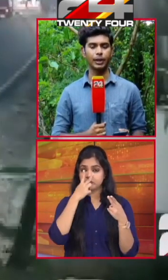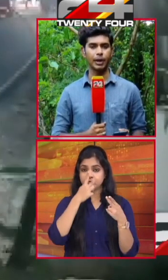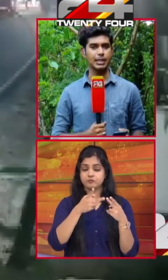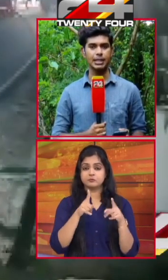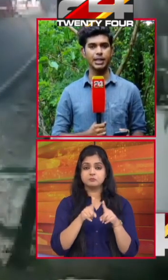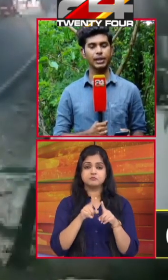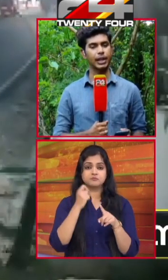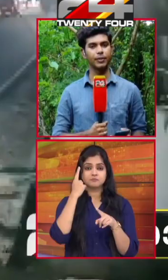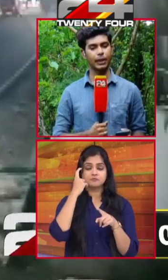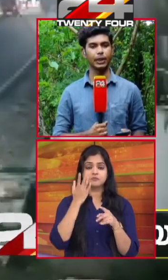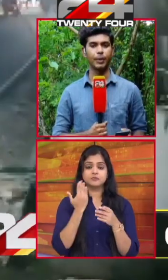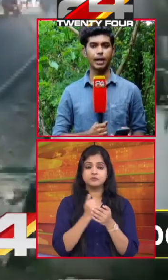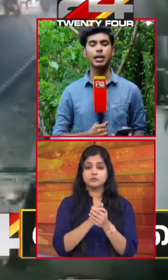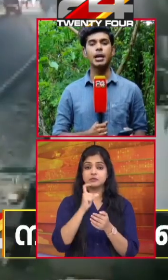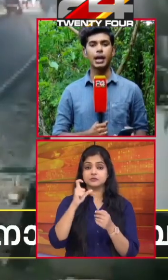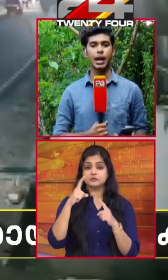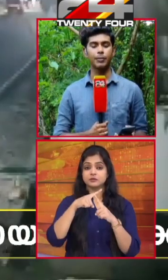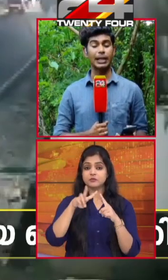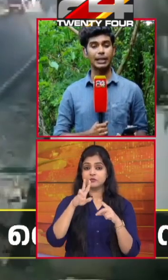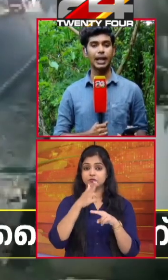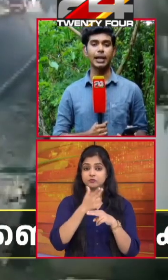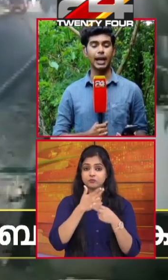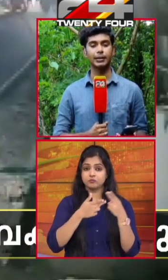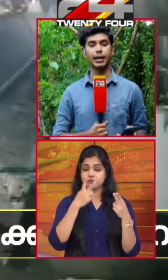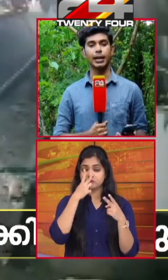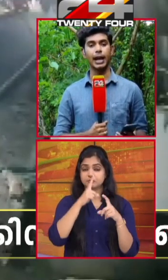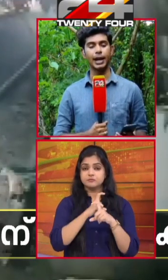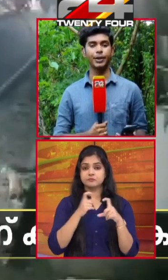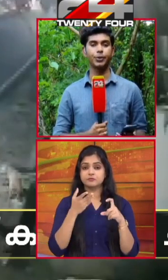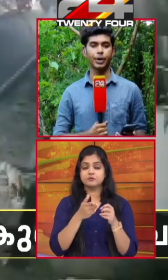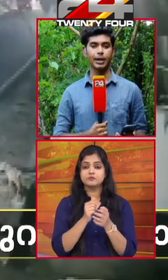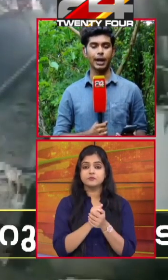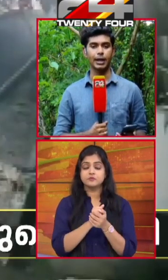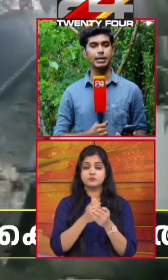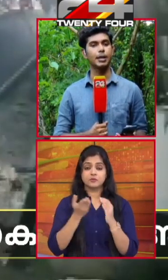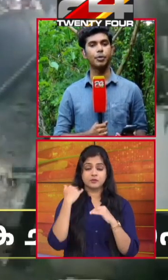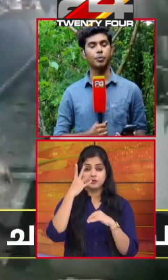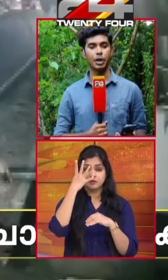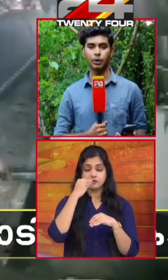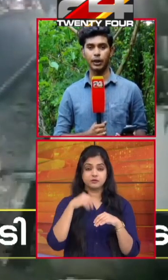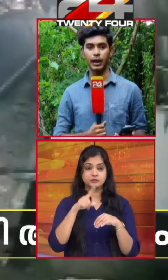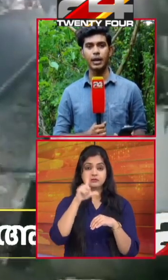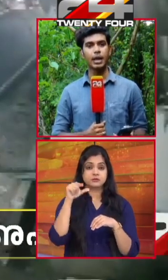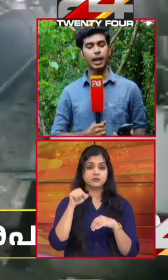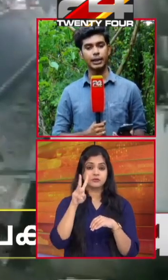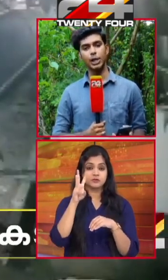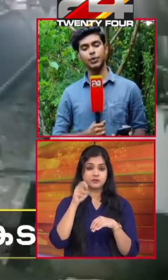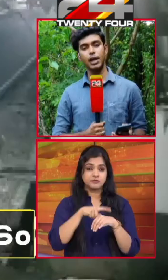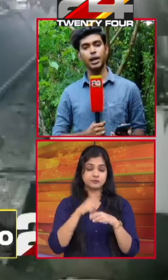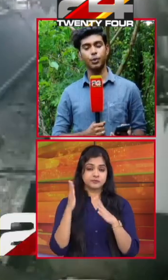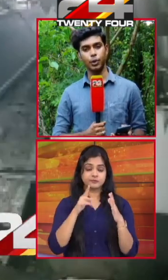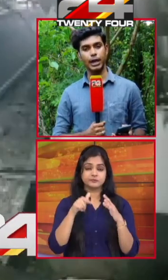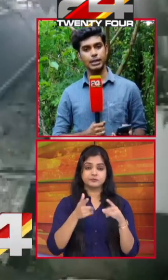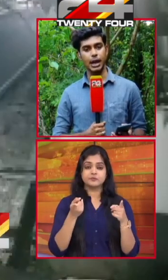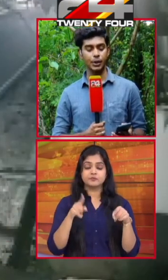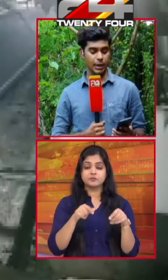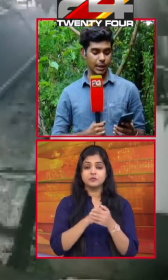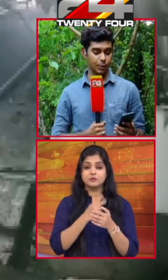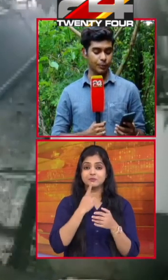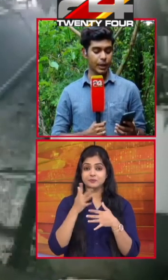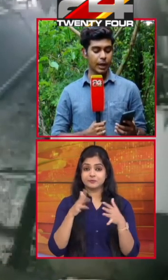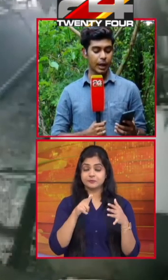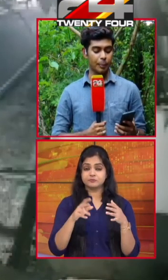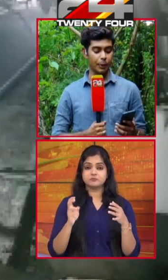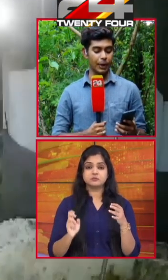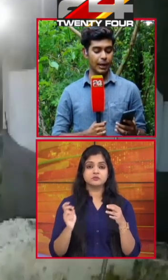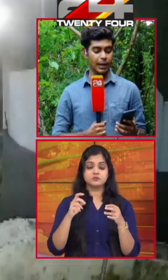കാണുമ്പോൾ തന്നെ വ്യക്തമാണ്, ഈ സി സി ടി വിയിൽ തന്നെ വ്യക്തമാണ്. കാരണം ഇന്നലെ രാത്രി 7:00 ഈ സംഭവം ഉണ്ടാകുന്നത്. തെരുവുനായ കുറുകെ